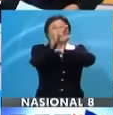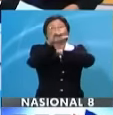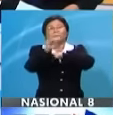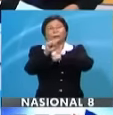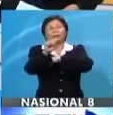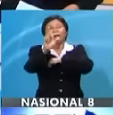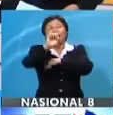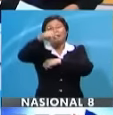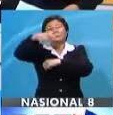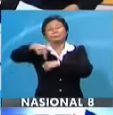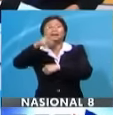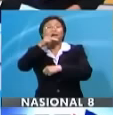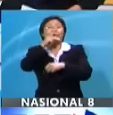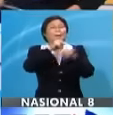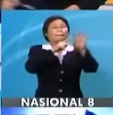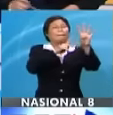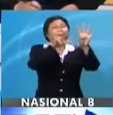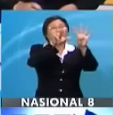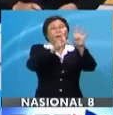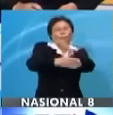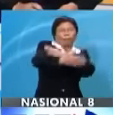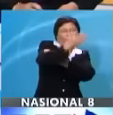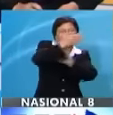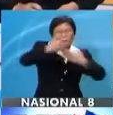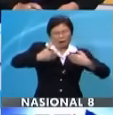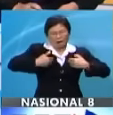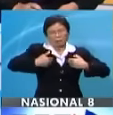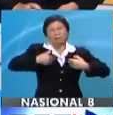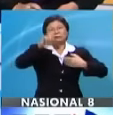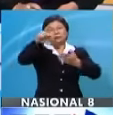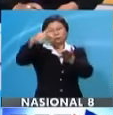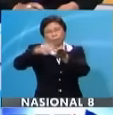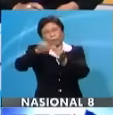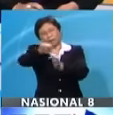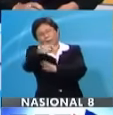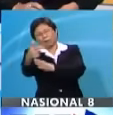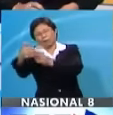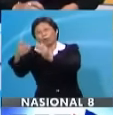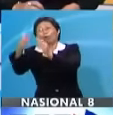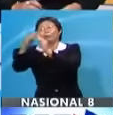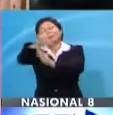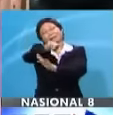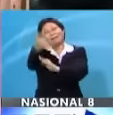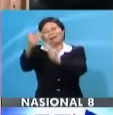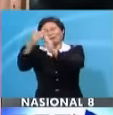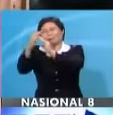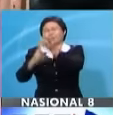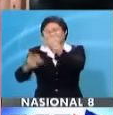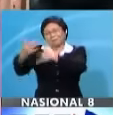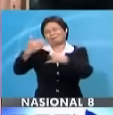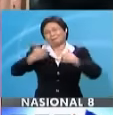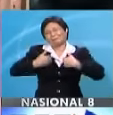Sungai Betani, Kedah 4.30 petang tadi turut membabitkan sebuah lagi rumah berhampiran.